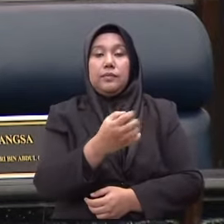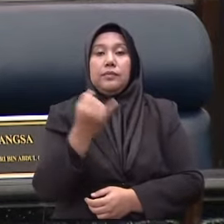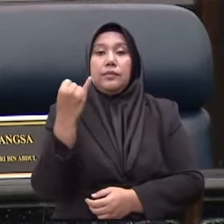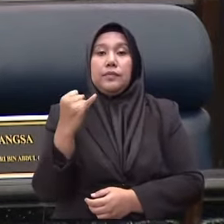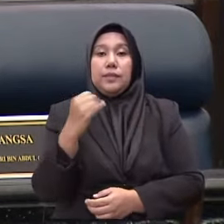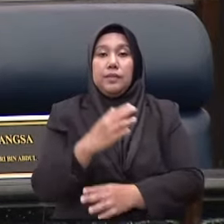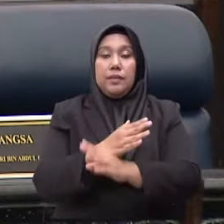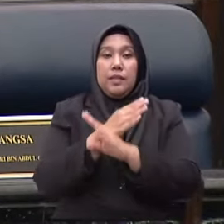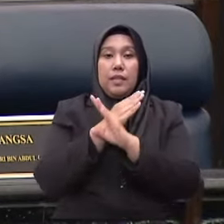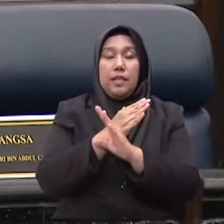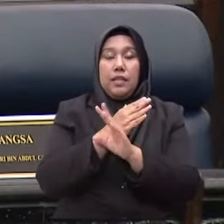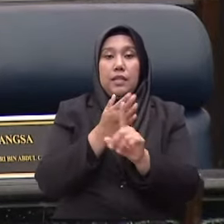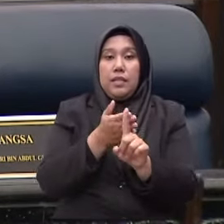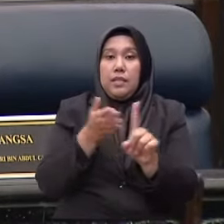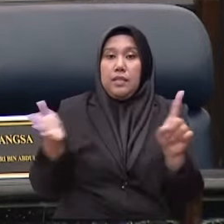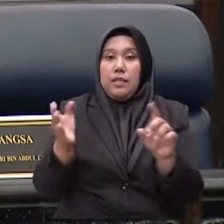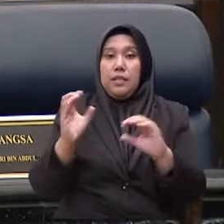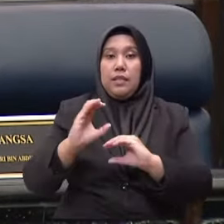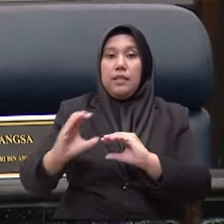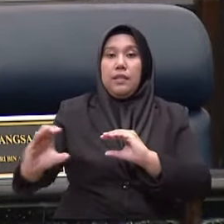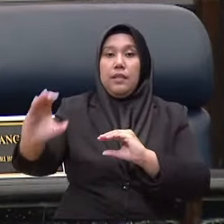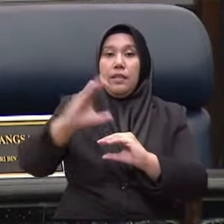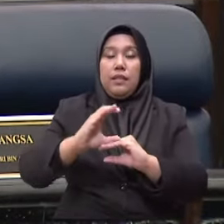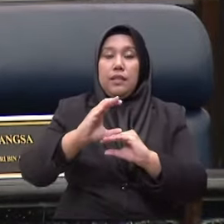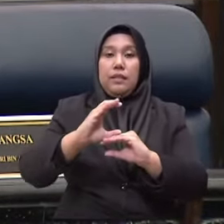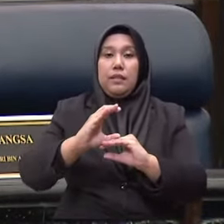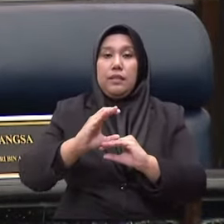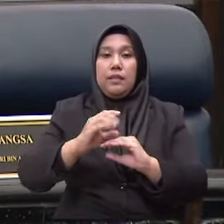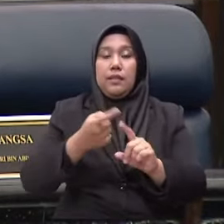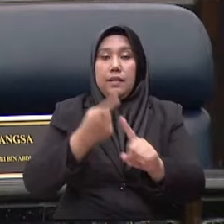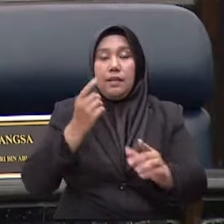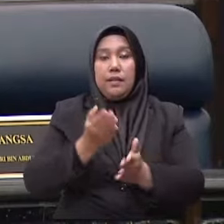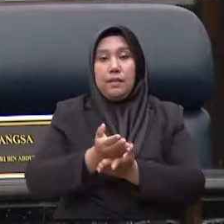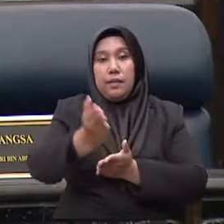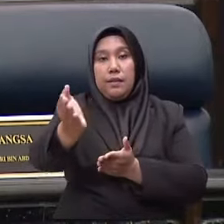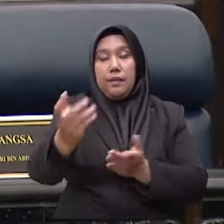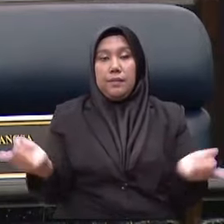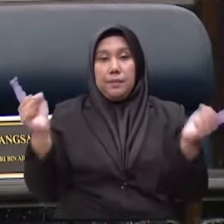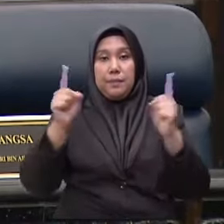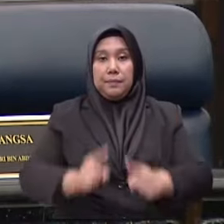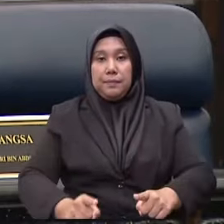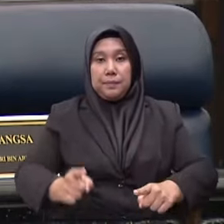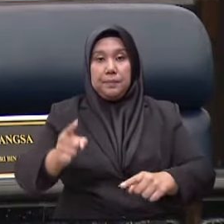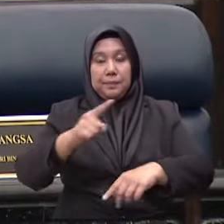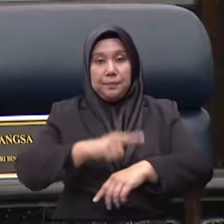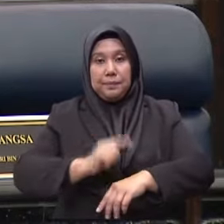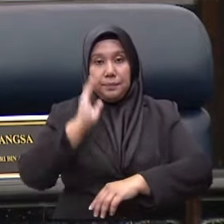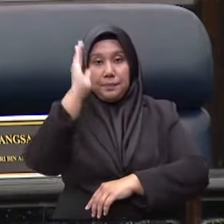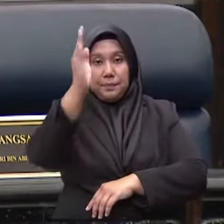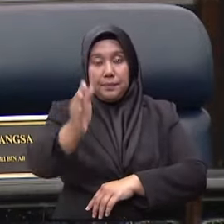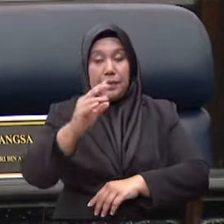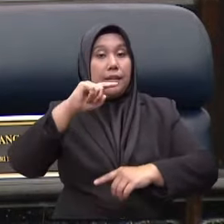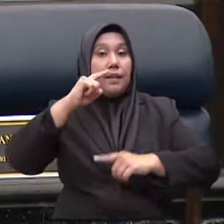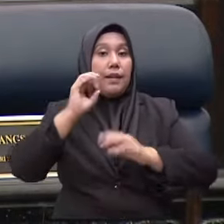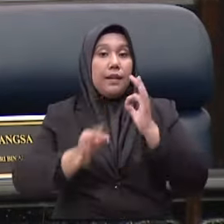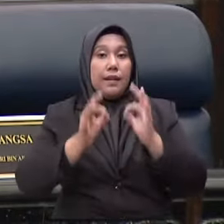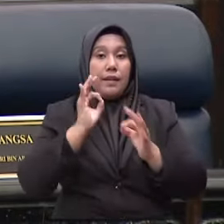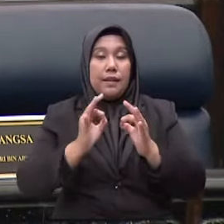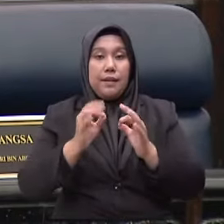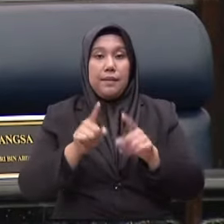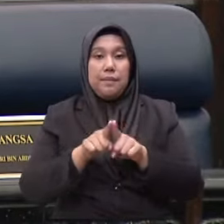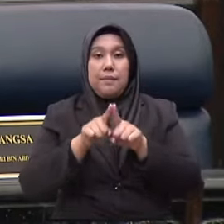menghalang ketirisan subsidi ini daripada terus berlaku di masa akan datang sekiranya